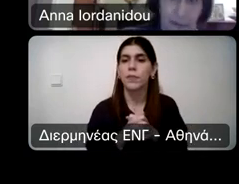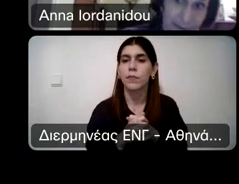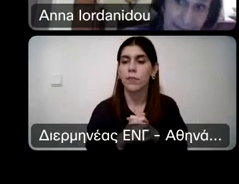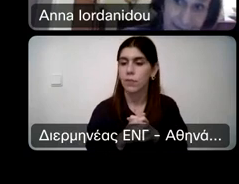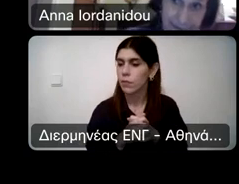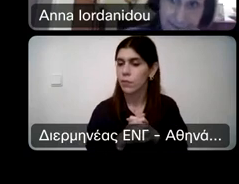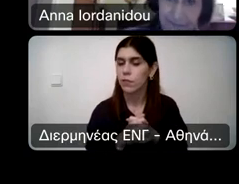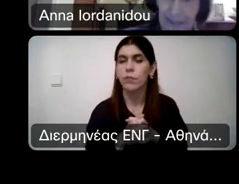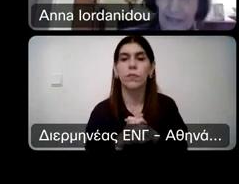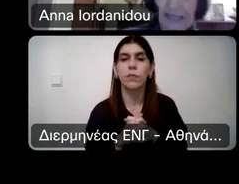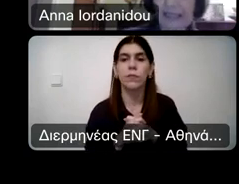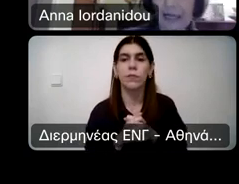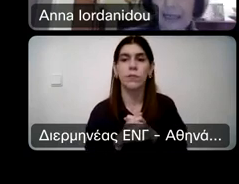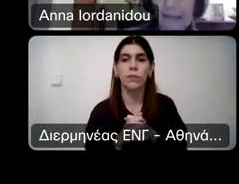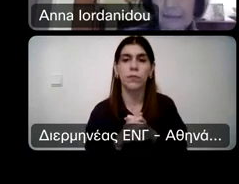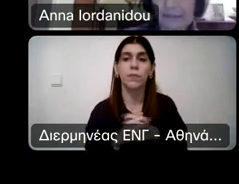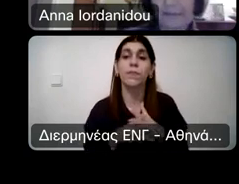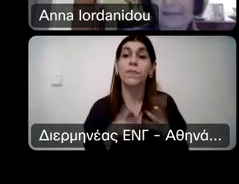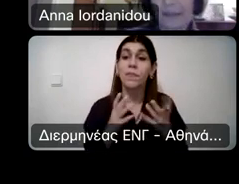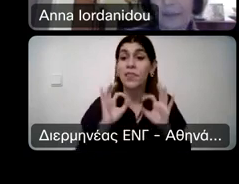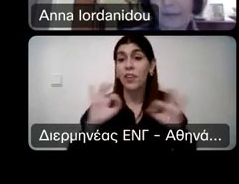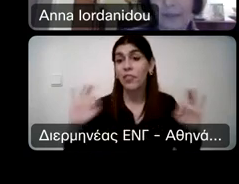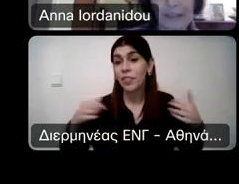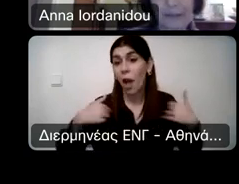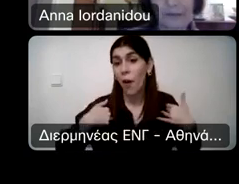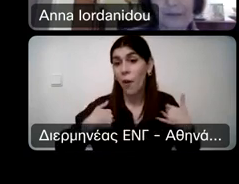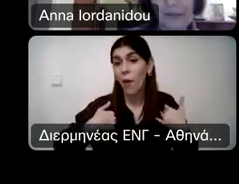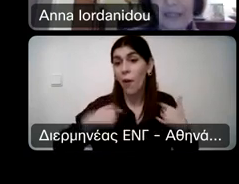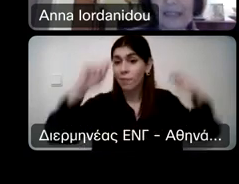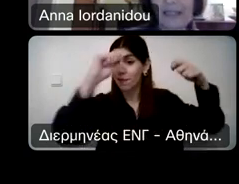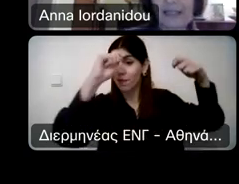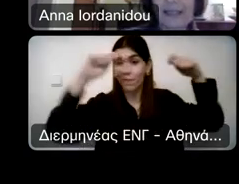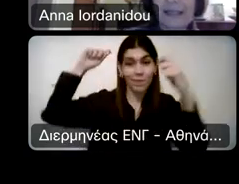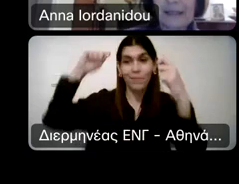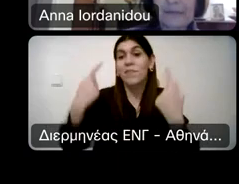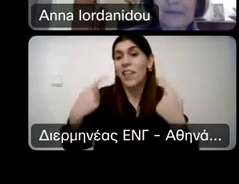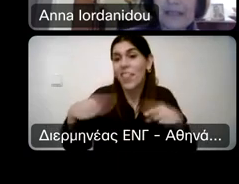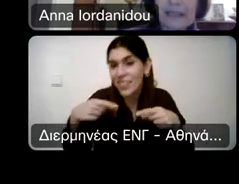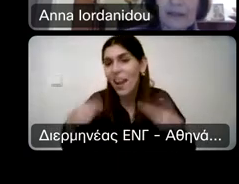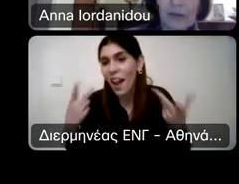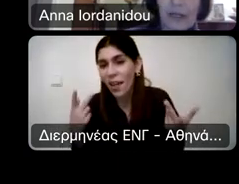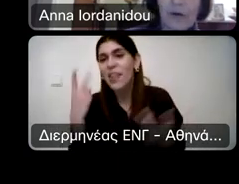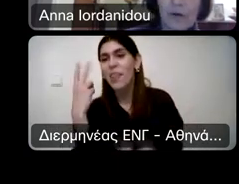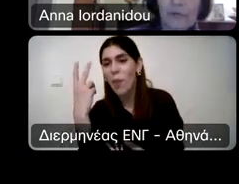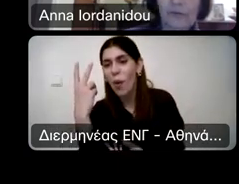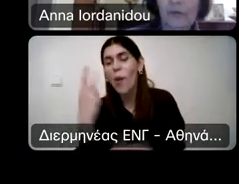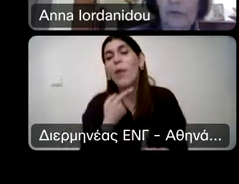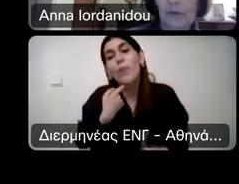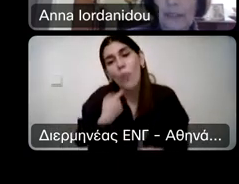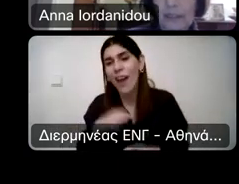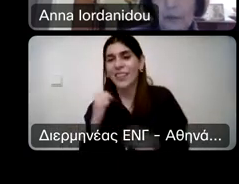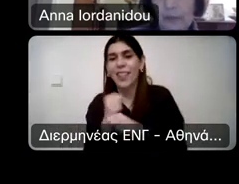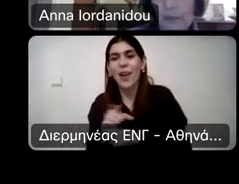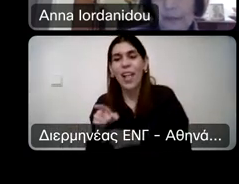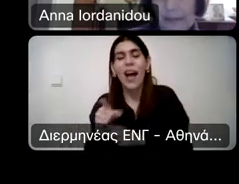Και επειδή είμαι και δασκάλα και πολύ μου αρέσει αυτό, με βάση τώρα όλο αυτό